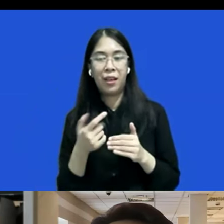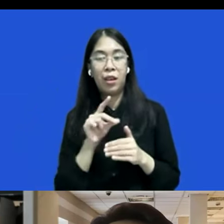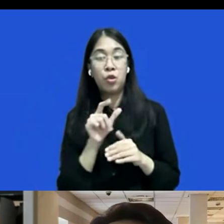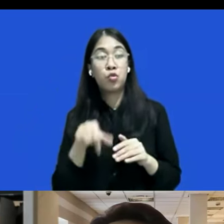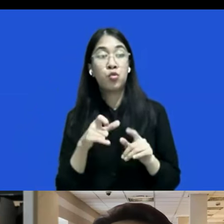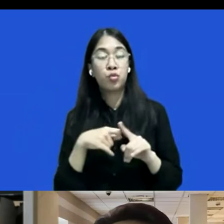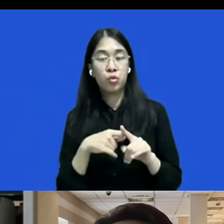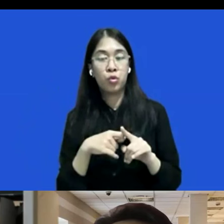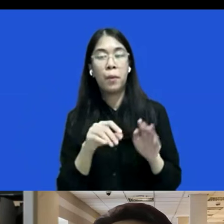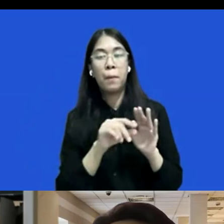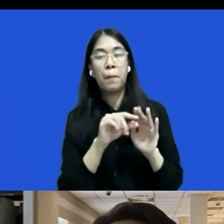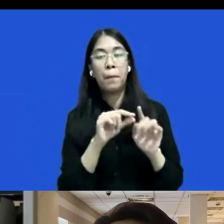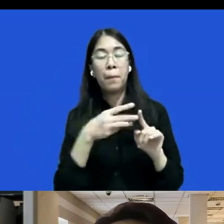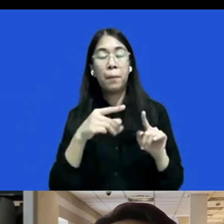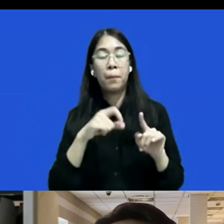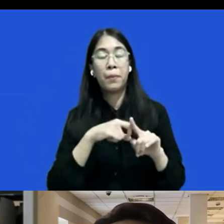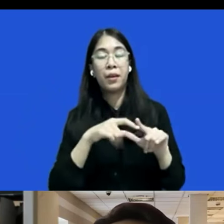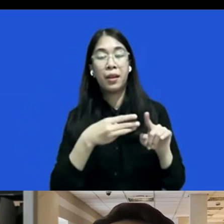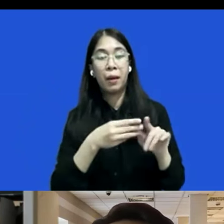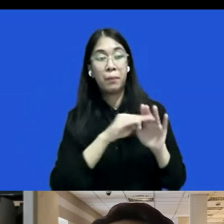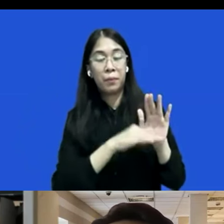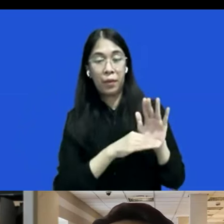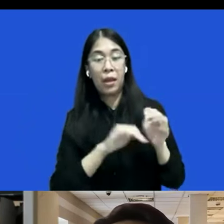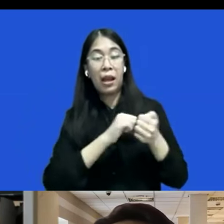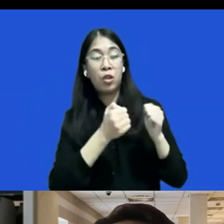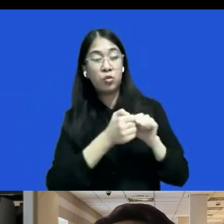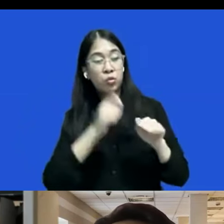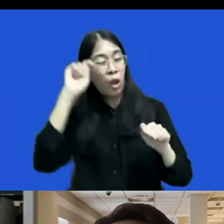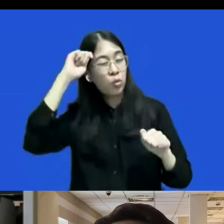tersebut. Di situ ada kriteria. Kalau kasus yang sangat sulit itu